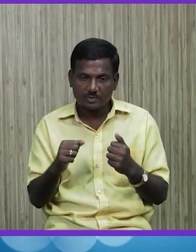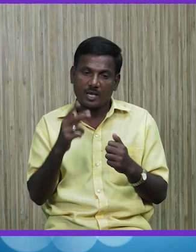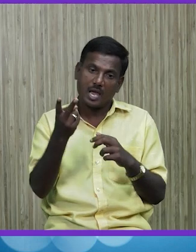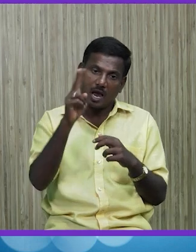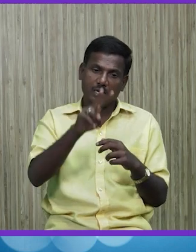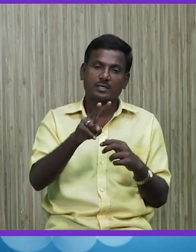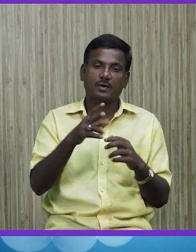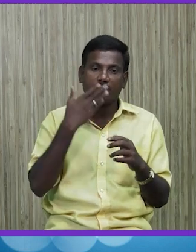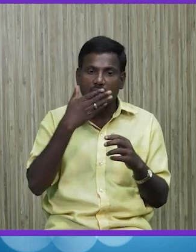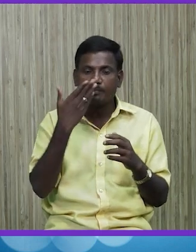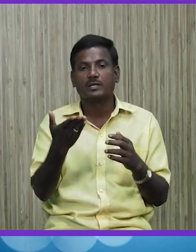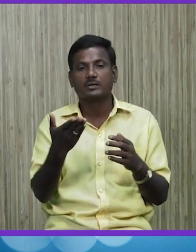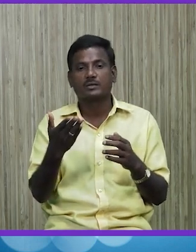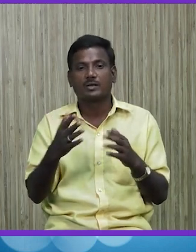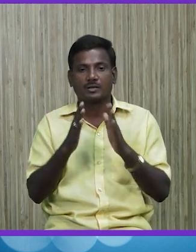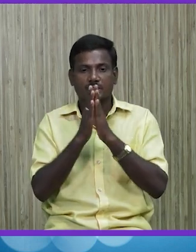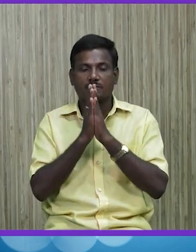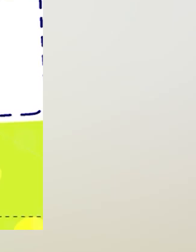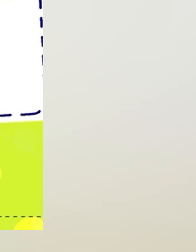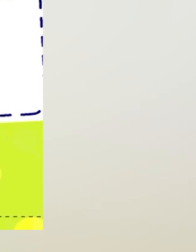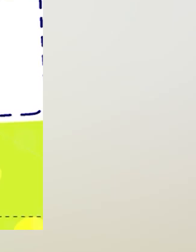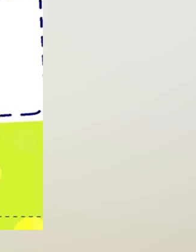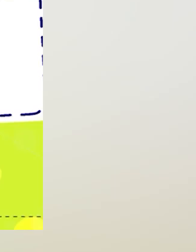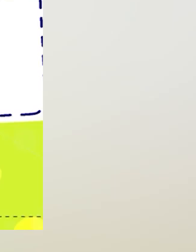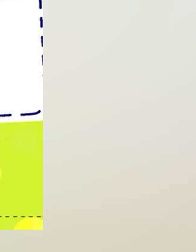அடுlict்த வகுப்பில் சந்திப்போம்.